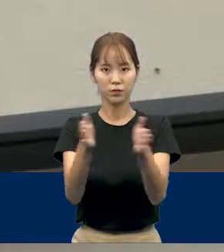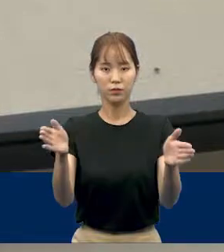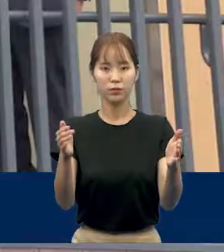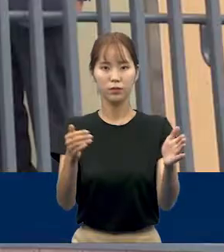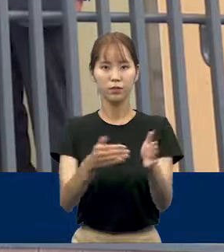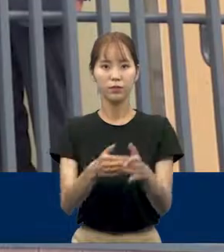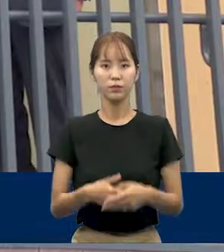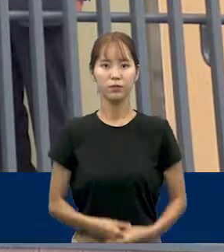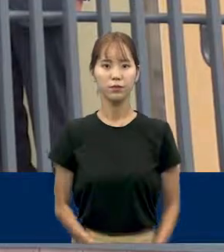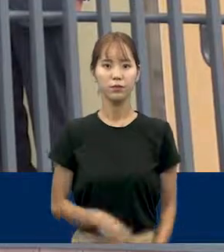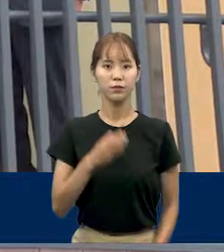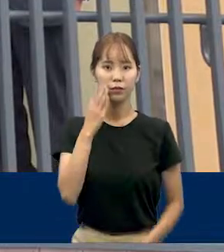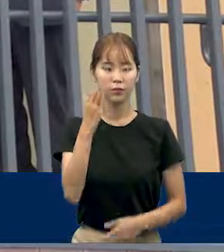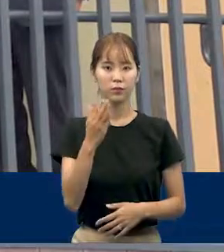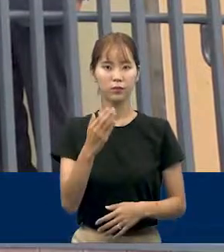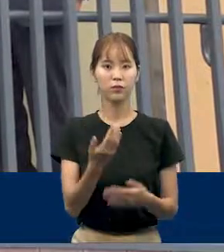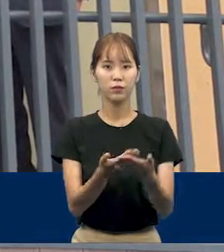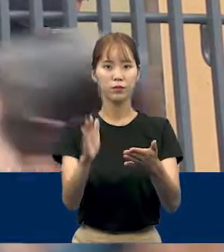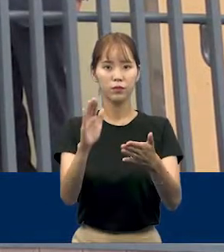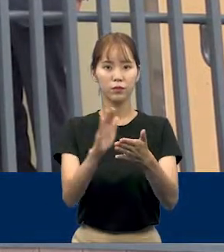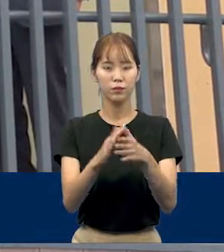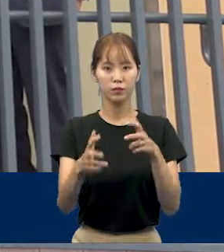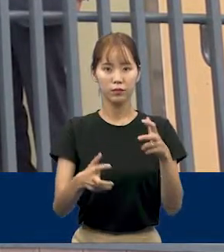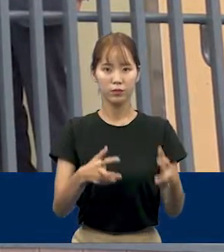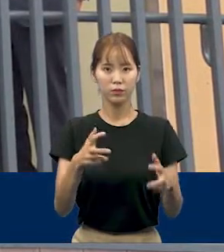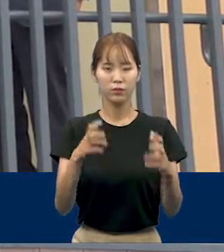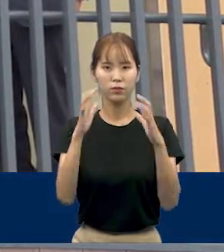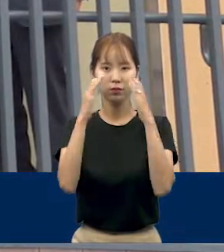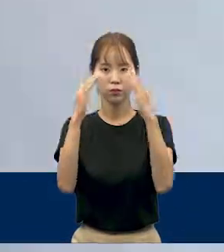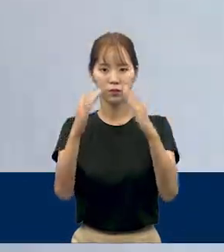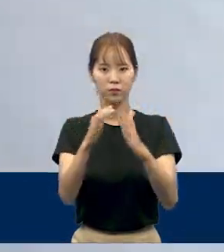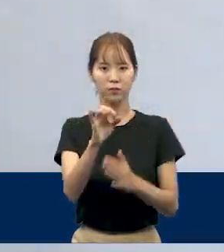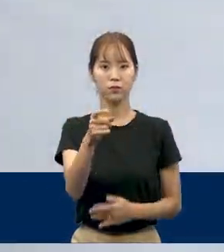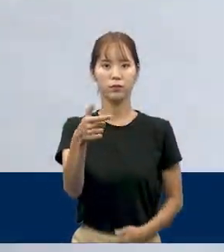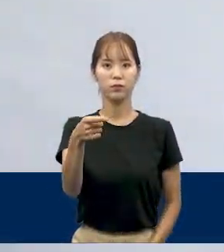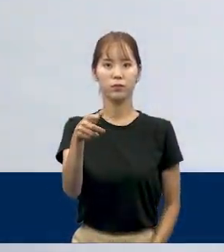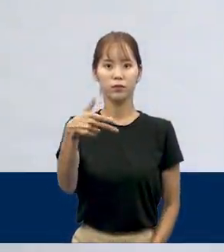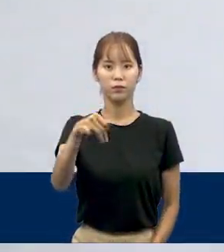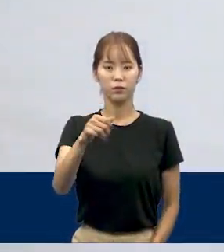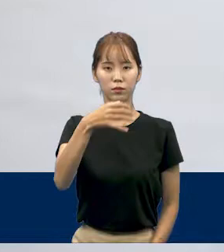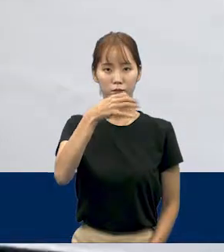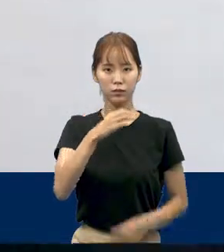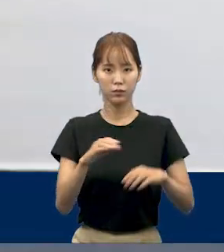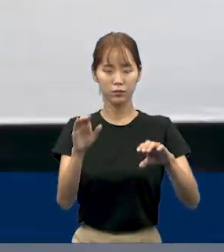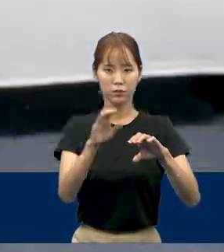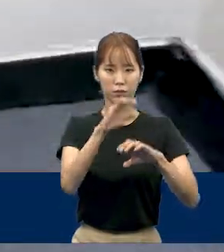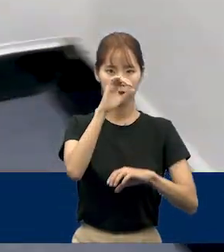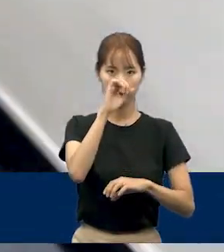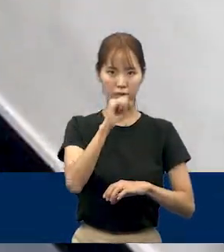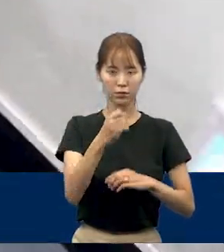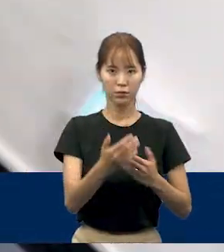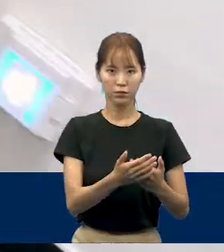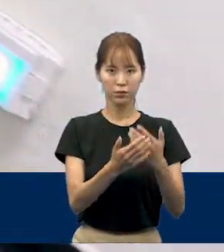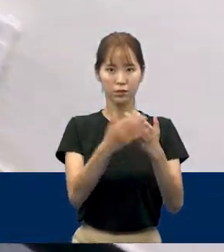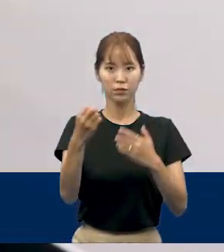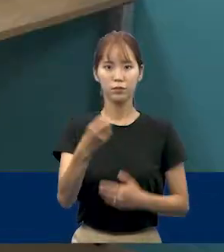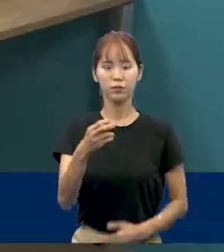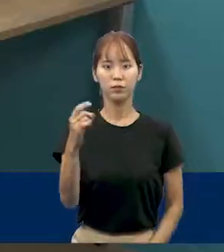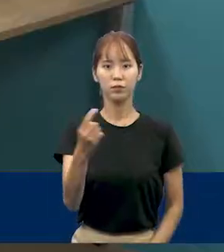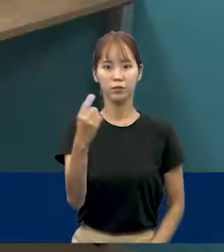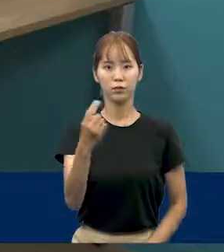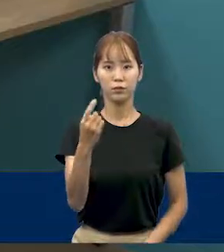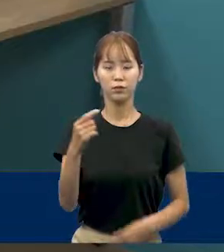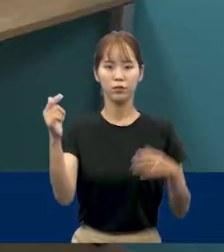현판식을 개최했습니다. 그린 리모델링 사업은 열린 방과 후 어린이집의 에너지 효율을 개선하고 에너지